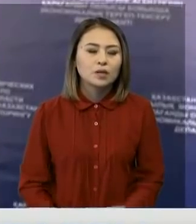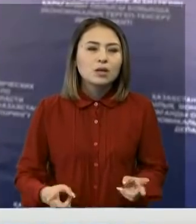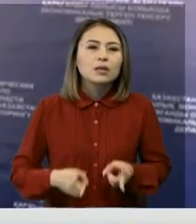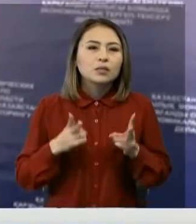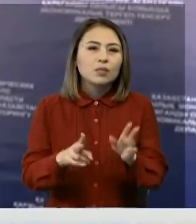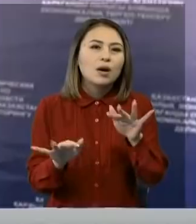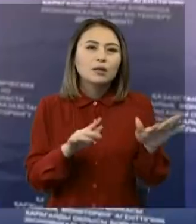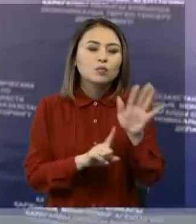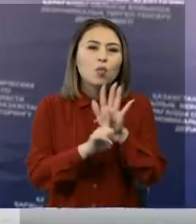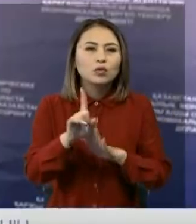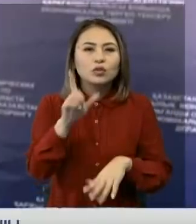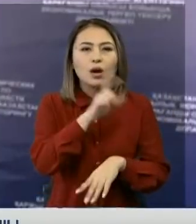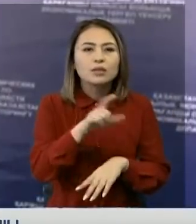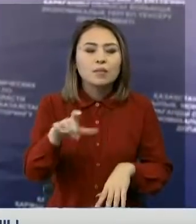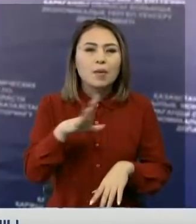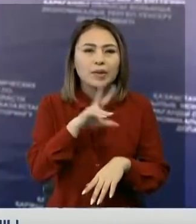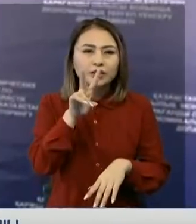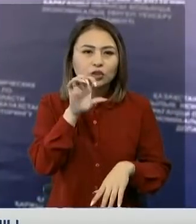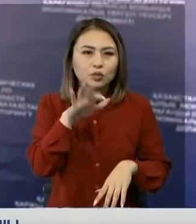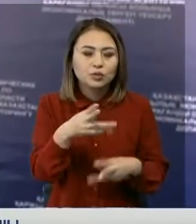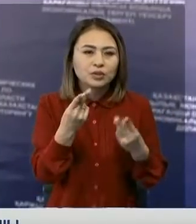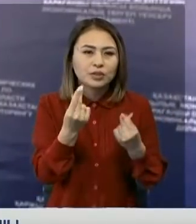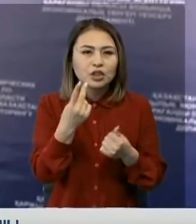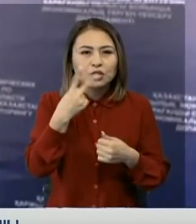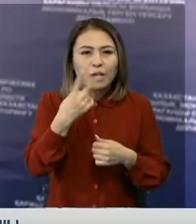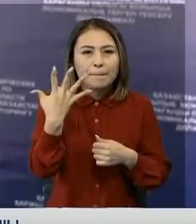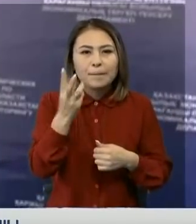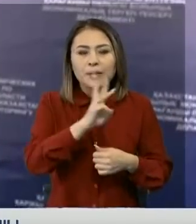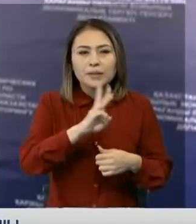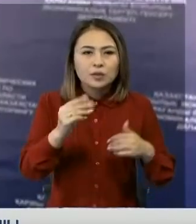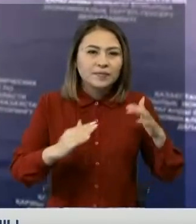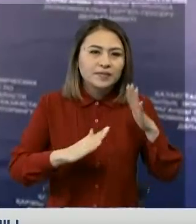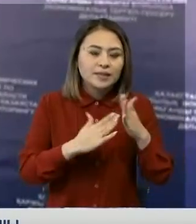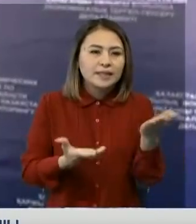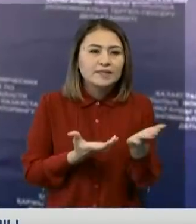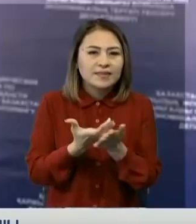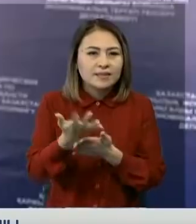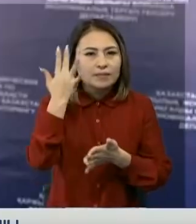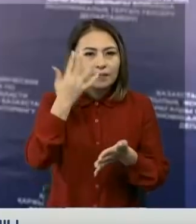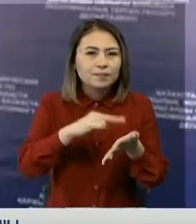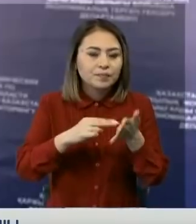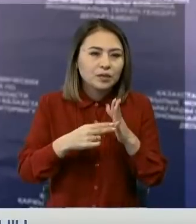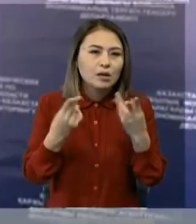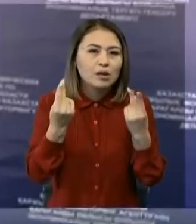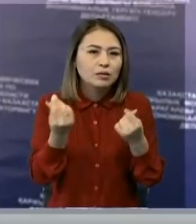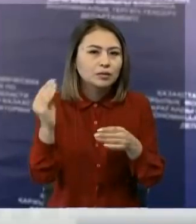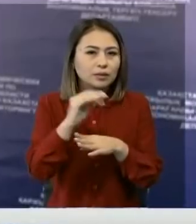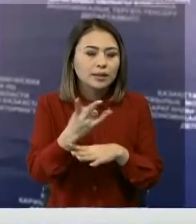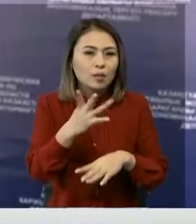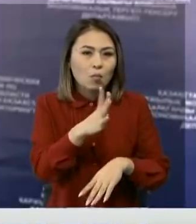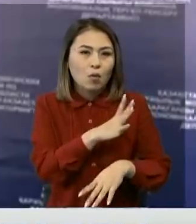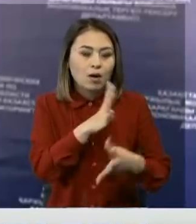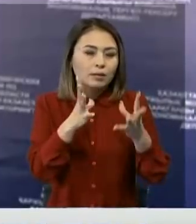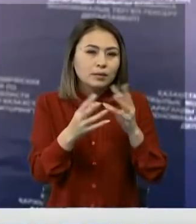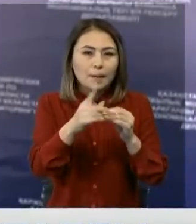Қылмыстық әрекет бойынша азаматтар 200 000 теңгеден бастап 25 миллион теңгеге дейін инвестиция тарату мақсатында қаржы салу керек болған.